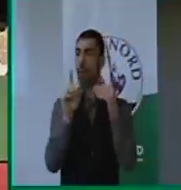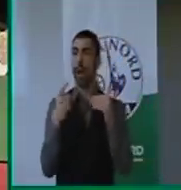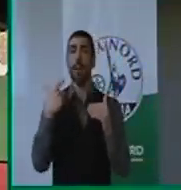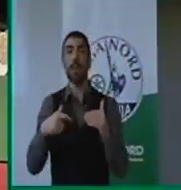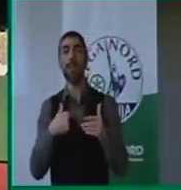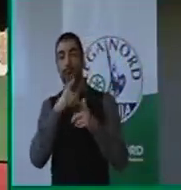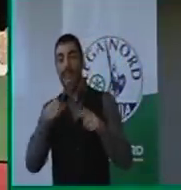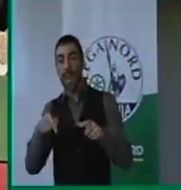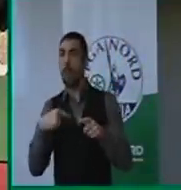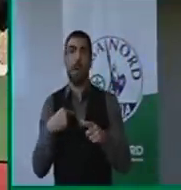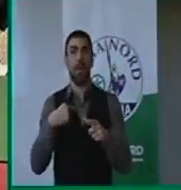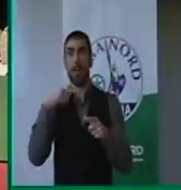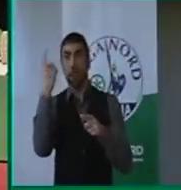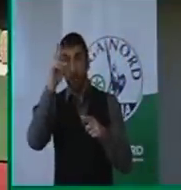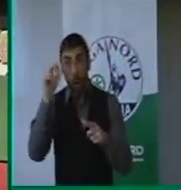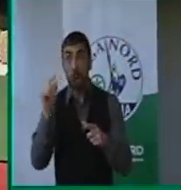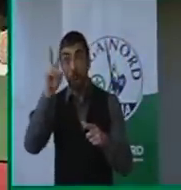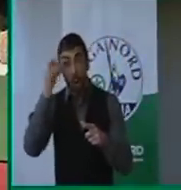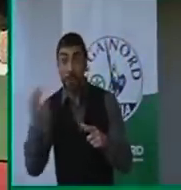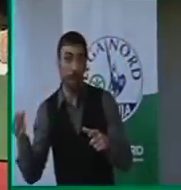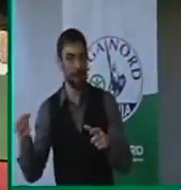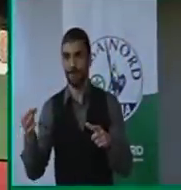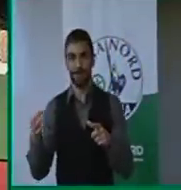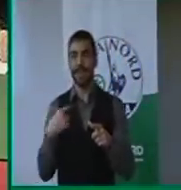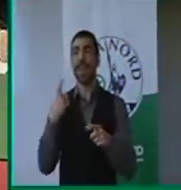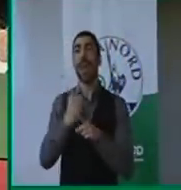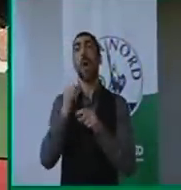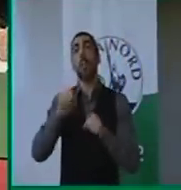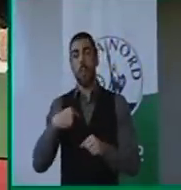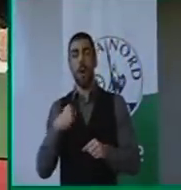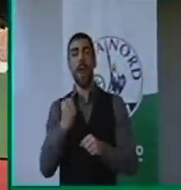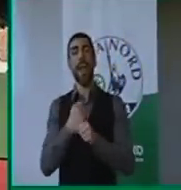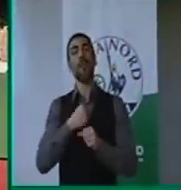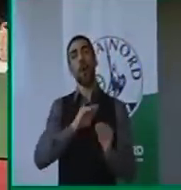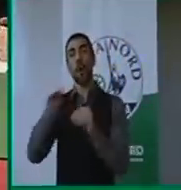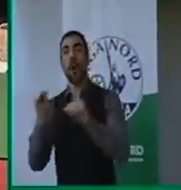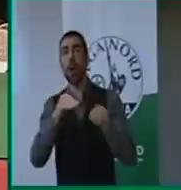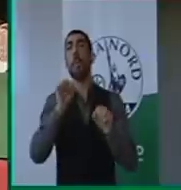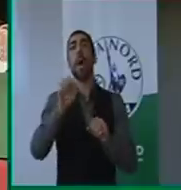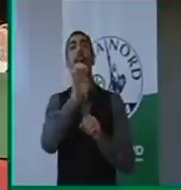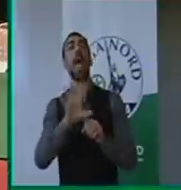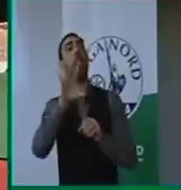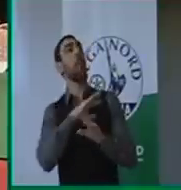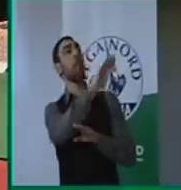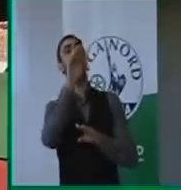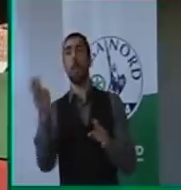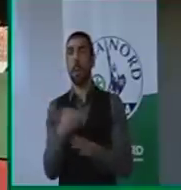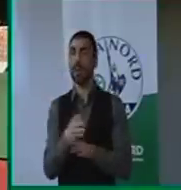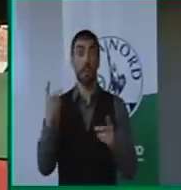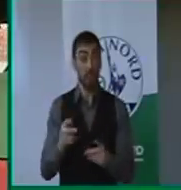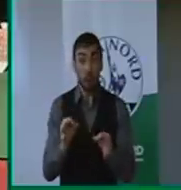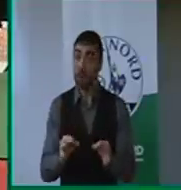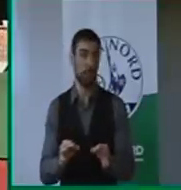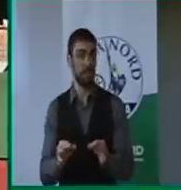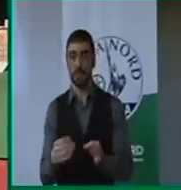non tutti purtroppo conoscono e conoscono bene Ci dicono che possiamo ricollocarsi cercare lavoro in altri paesi d'Europa però poi effettivamente non è così